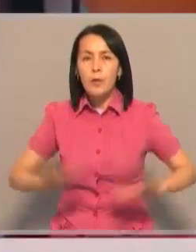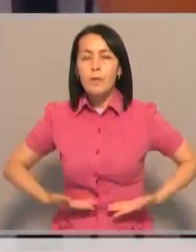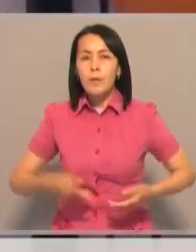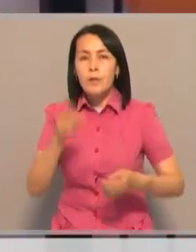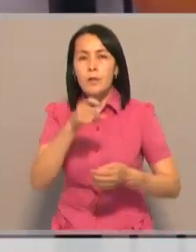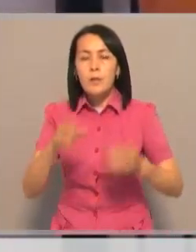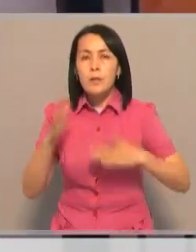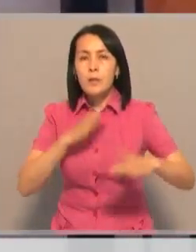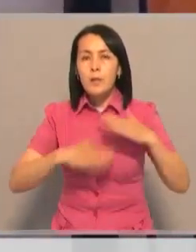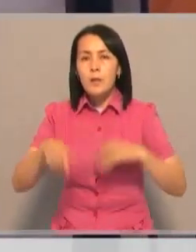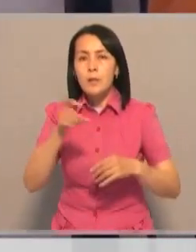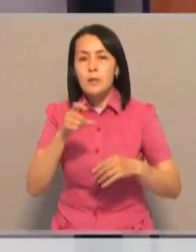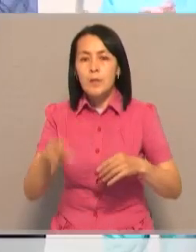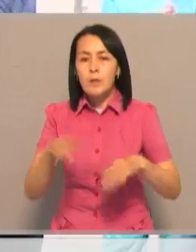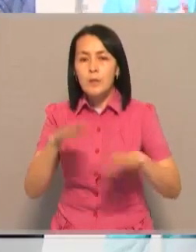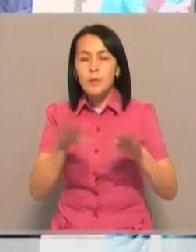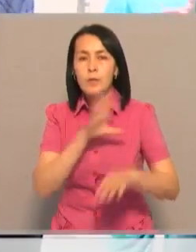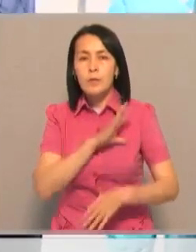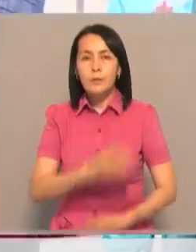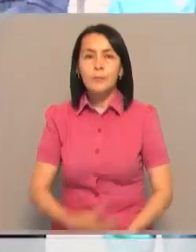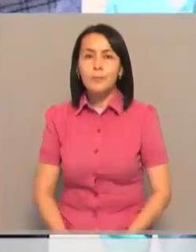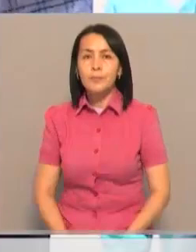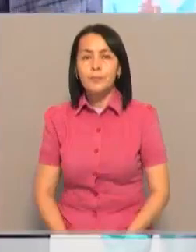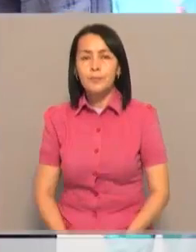жители. Радости жителей нет предела.